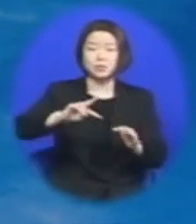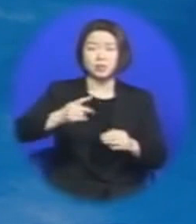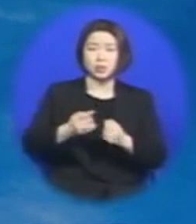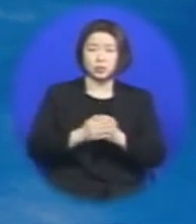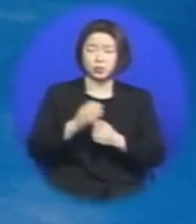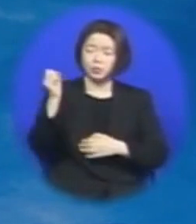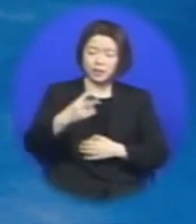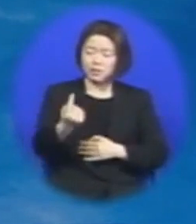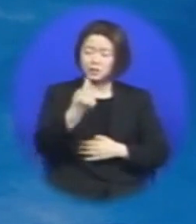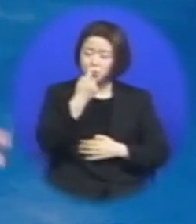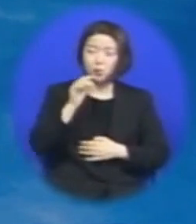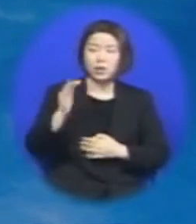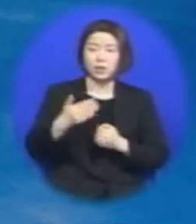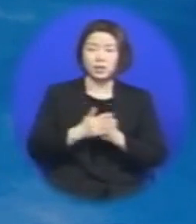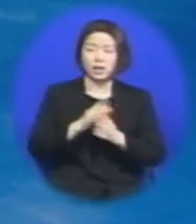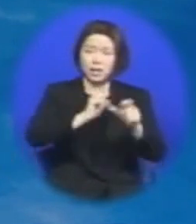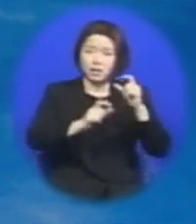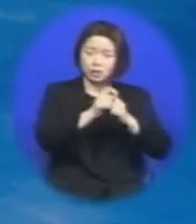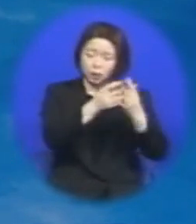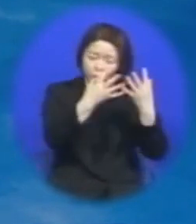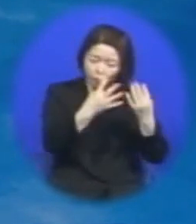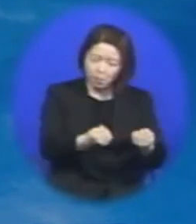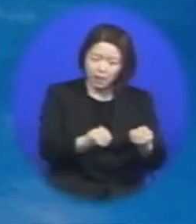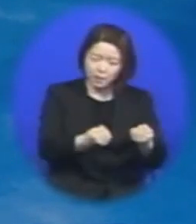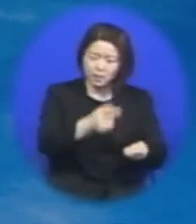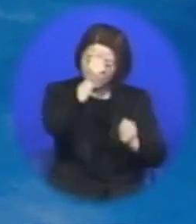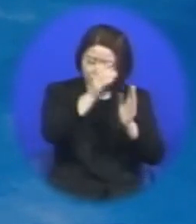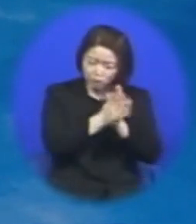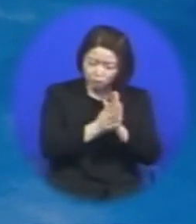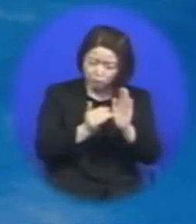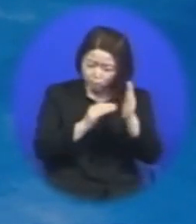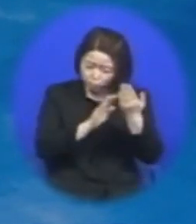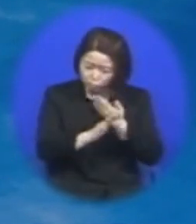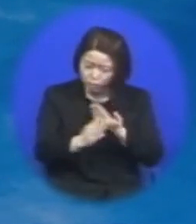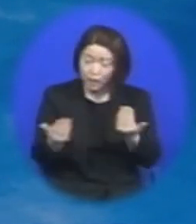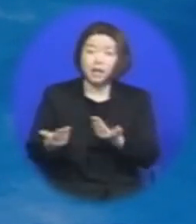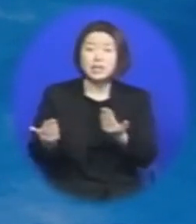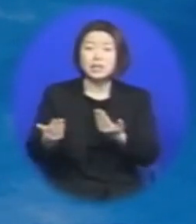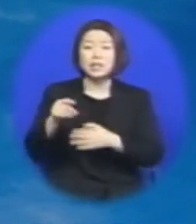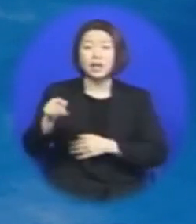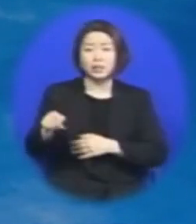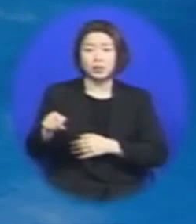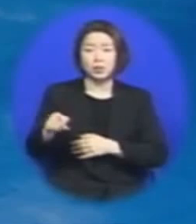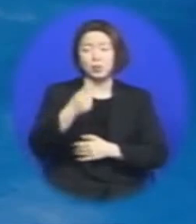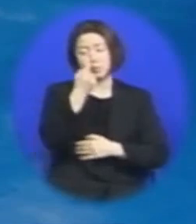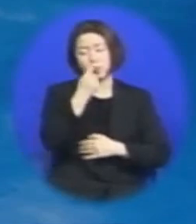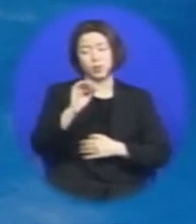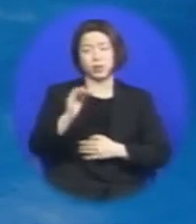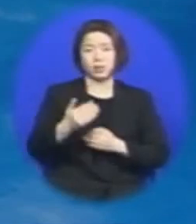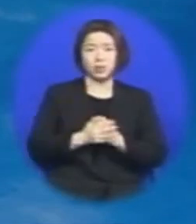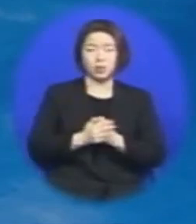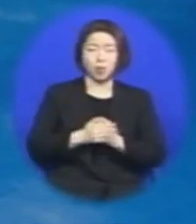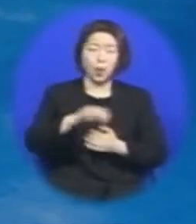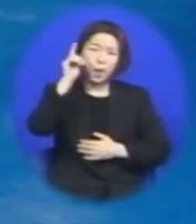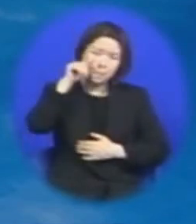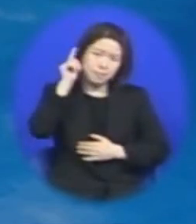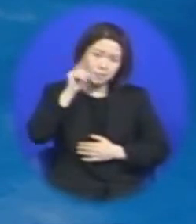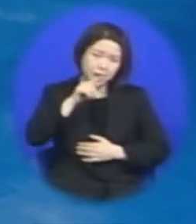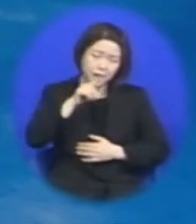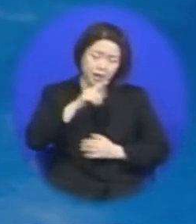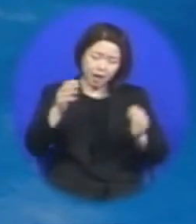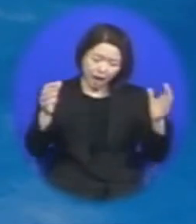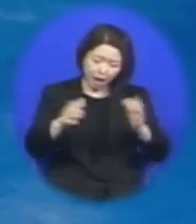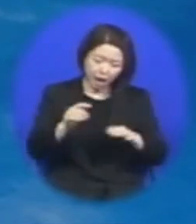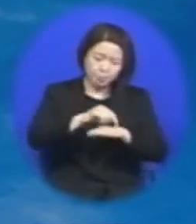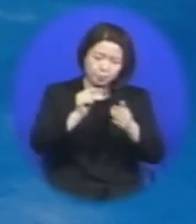배워야 돼요 더 많이 기도하고 주의 일을 하는 법을 배워야 돼요 매일 합심 기도를 하게